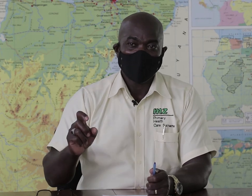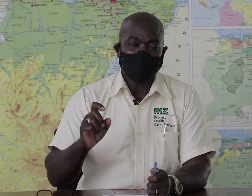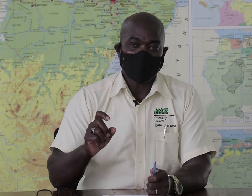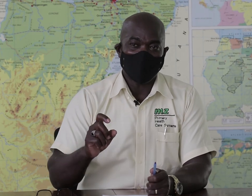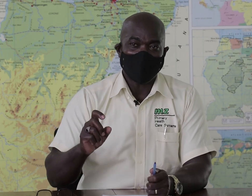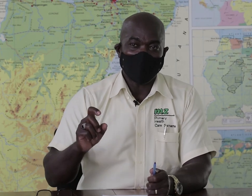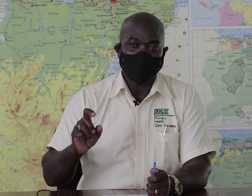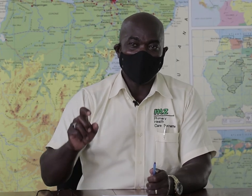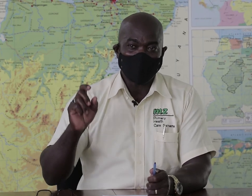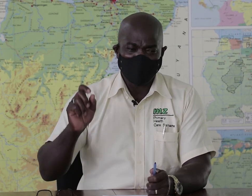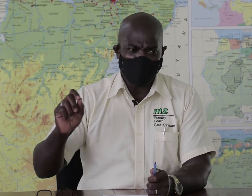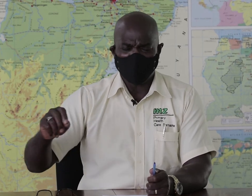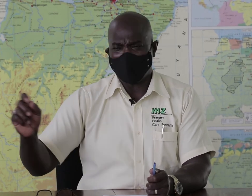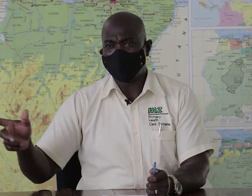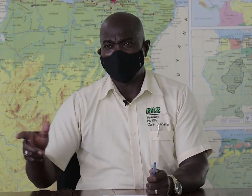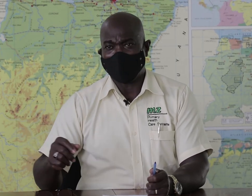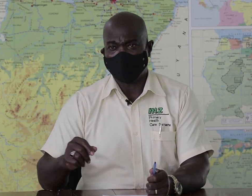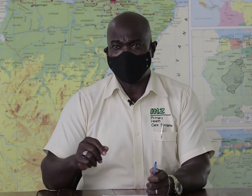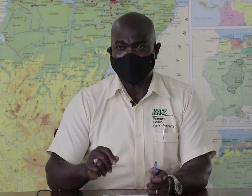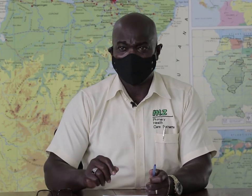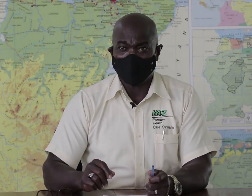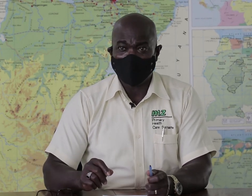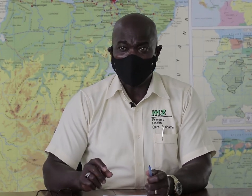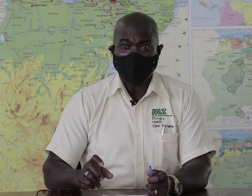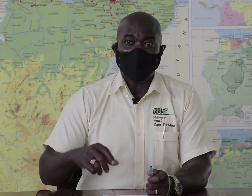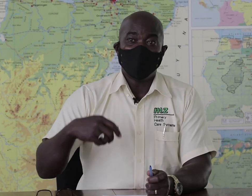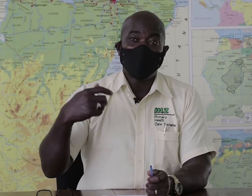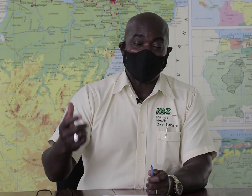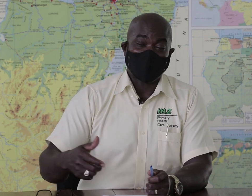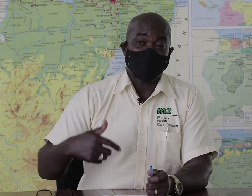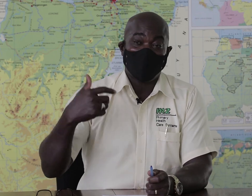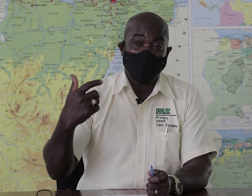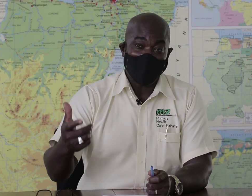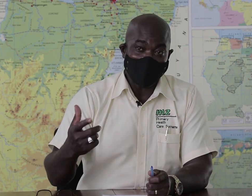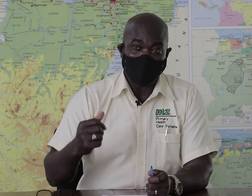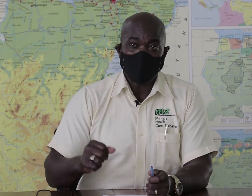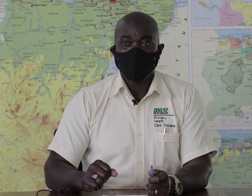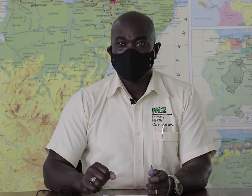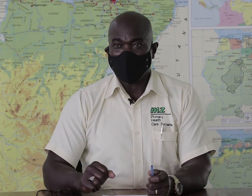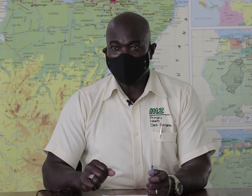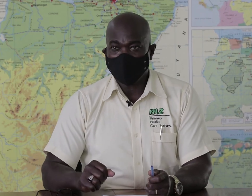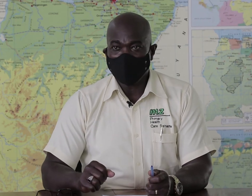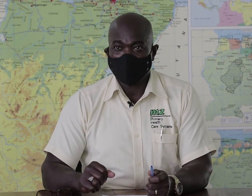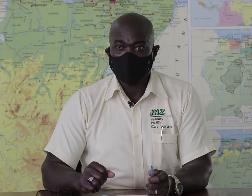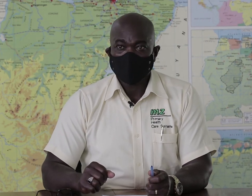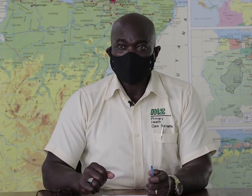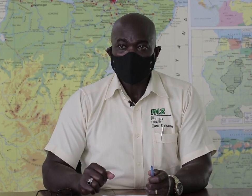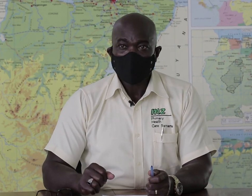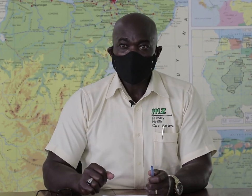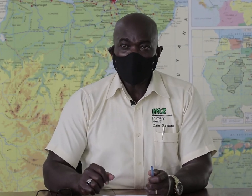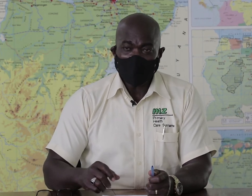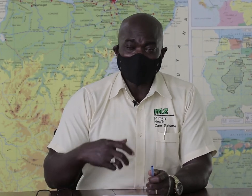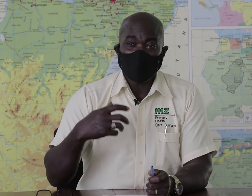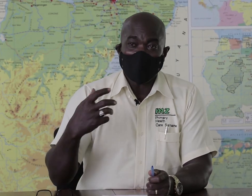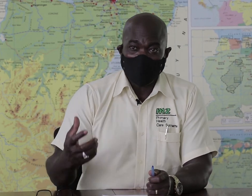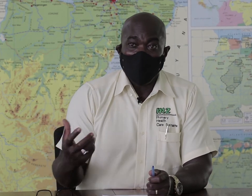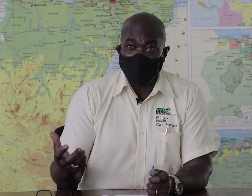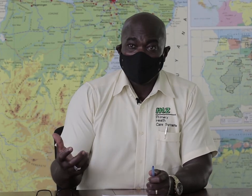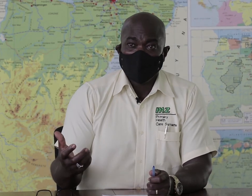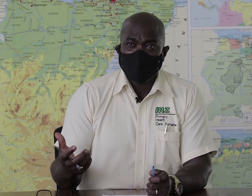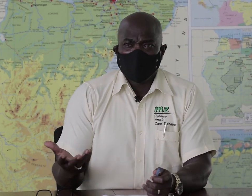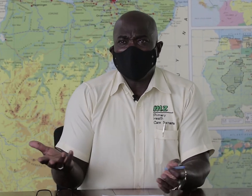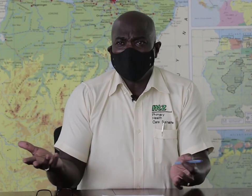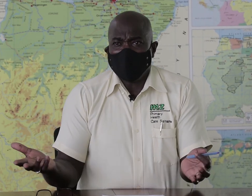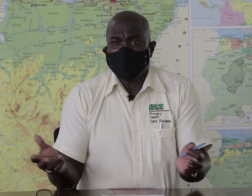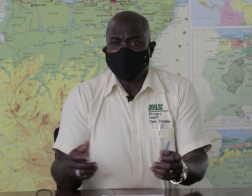deze activiteiten die je toch nog moet laten plaatsvinden, hoe kan je ze veilig uitvoeren. En als je dat